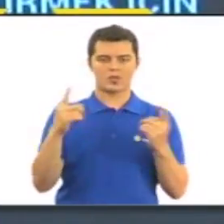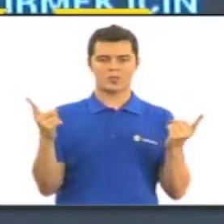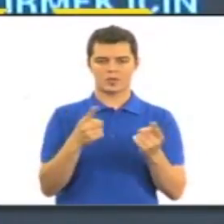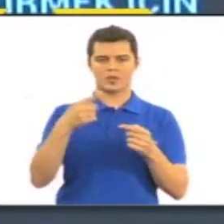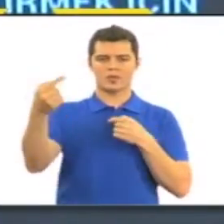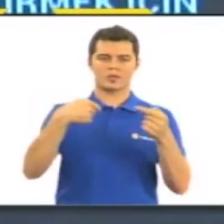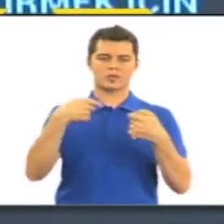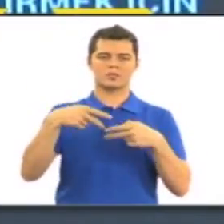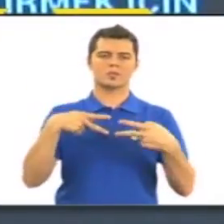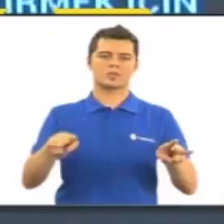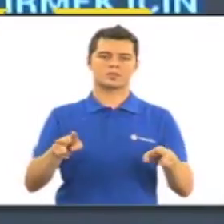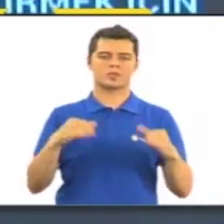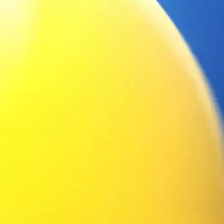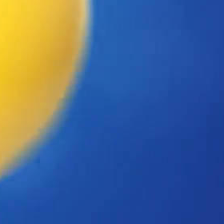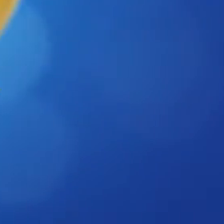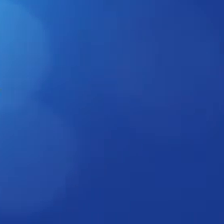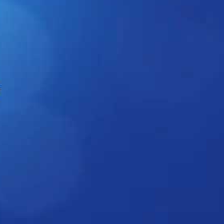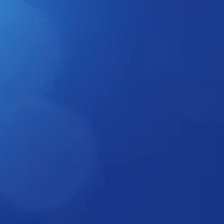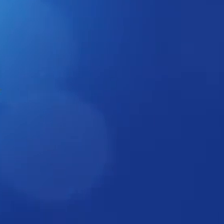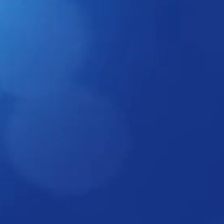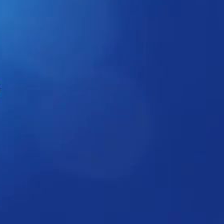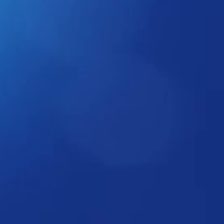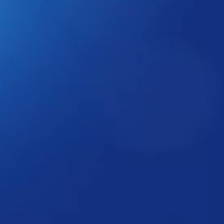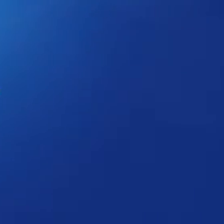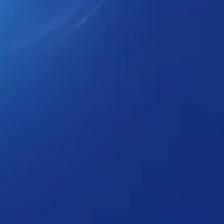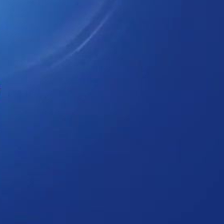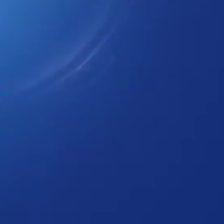fotoğraf, dosya gibi verileri paylaşabiliriz.